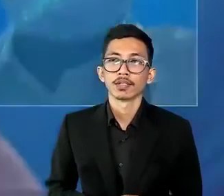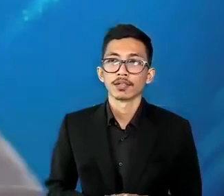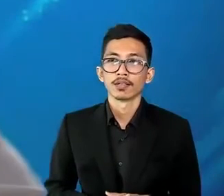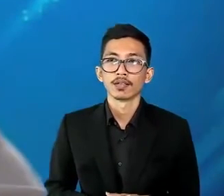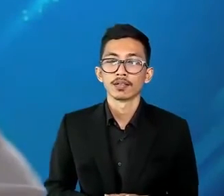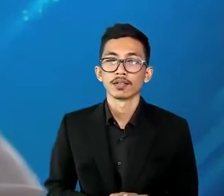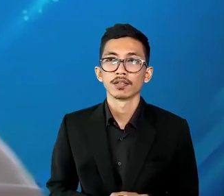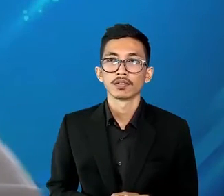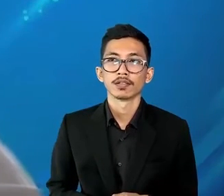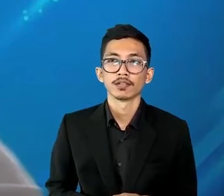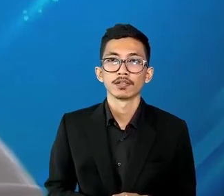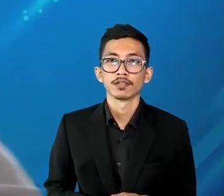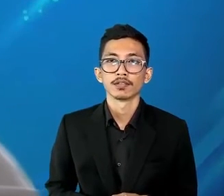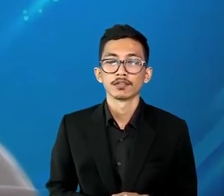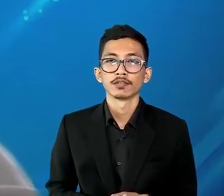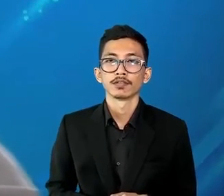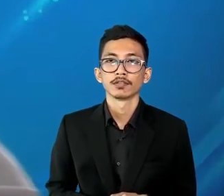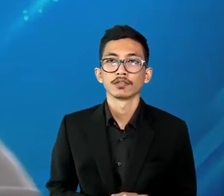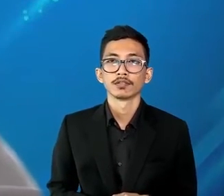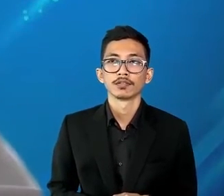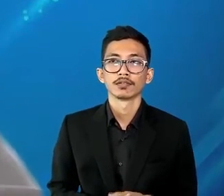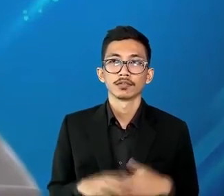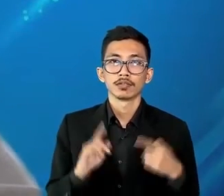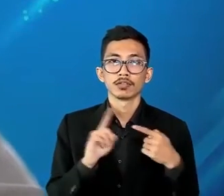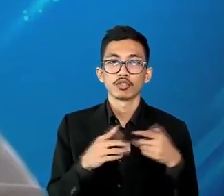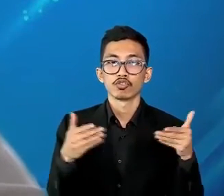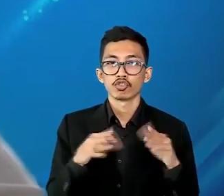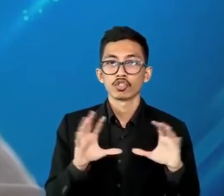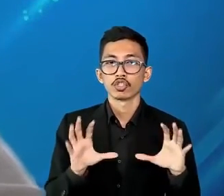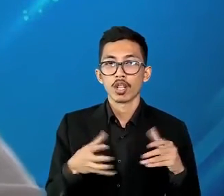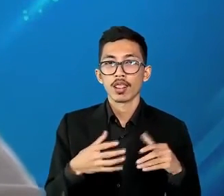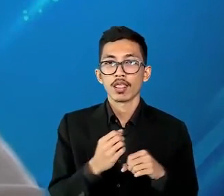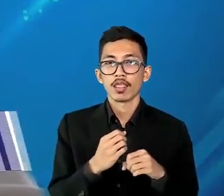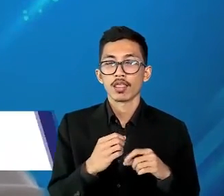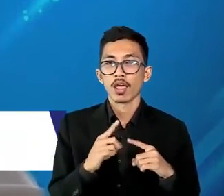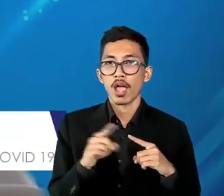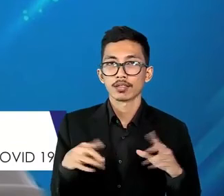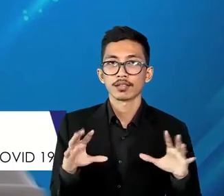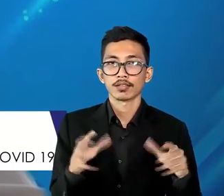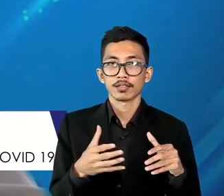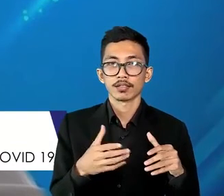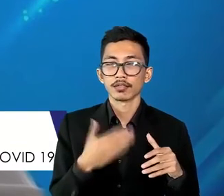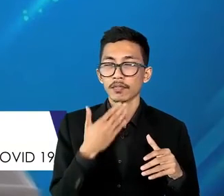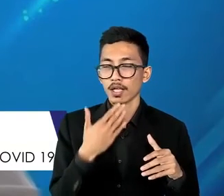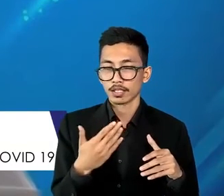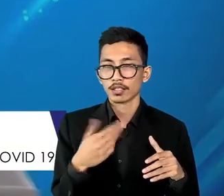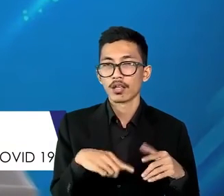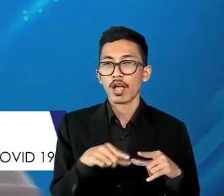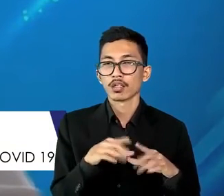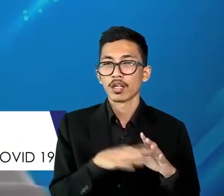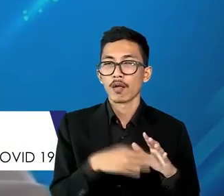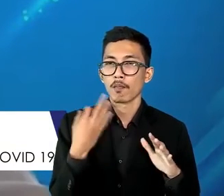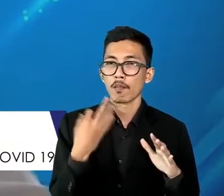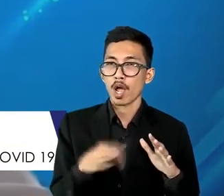Ya, jadi yang pertama kepada Satgas, saya terima kasih. Ini acara-acara baru